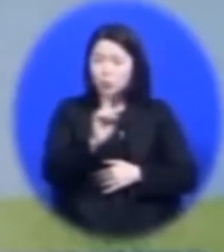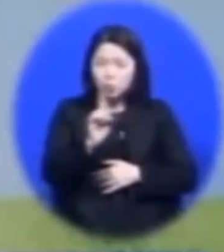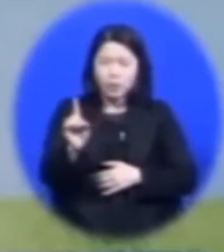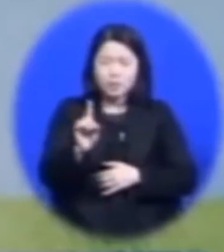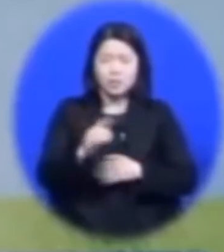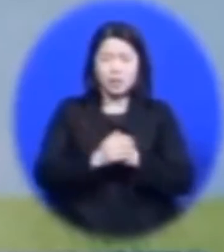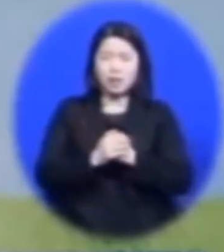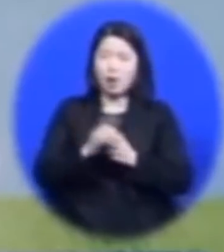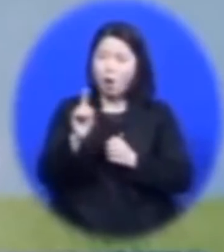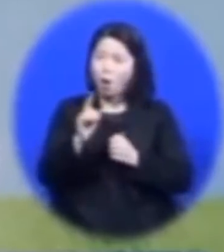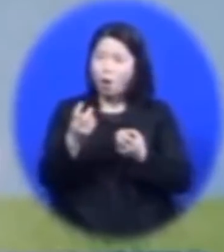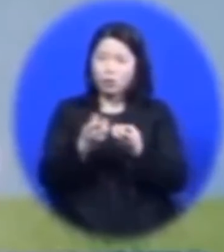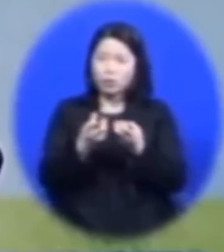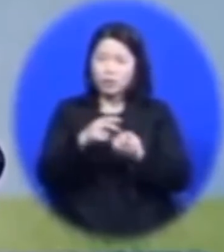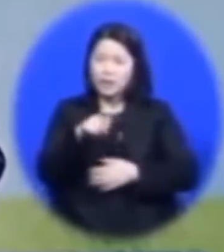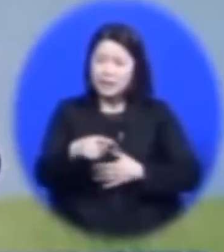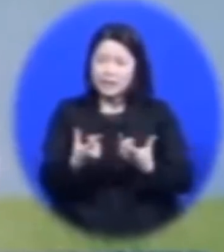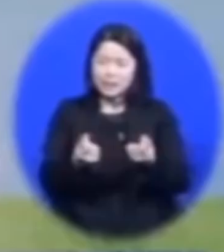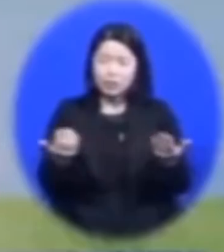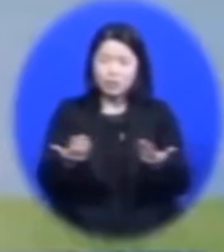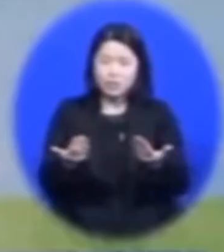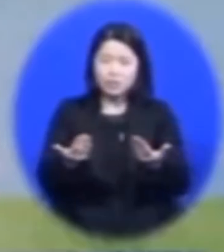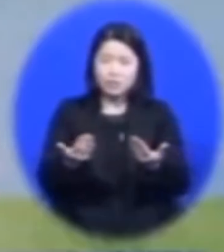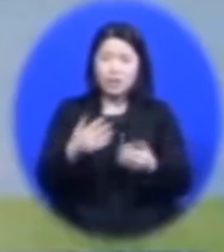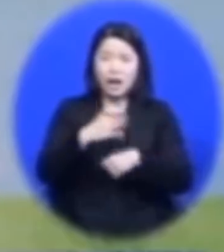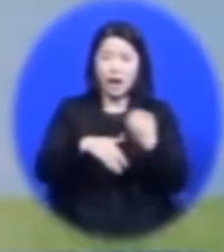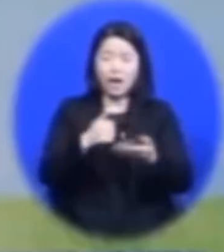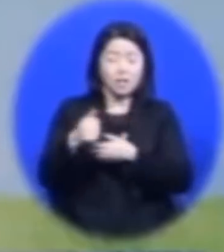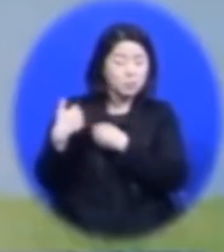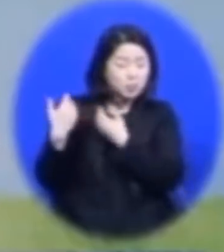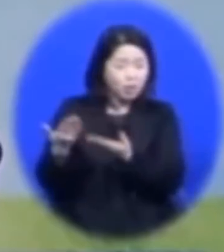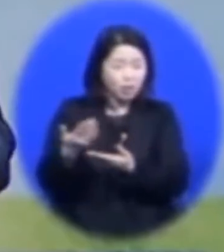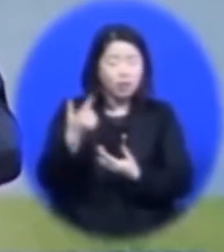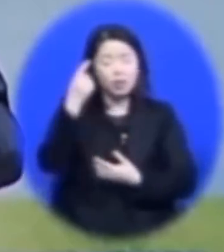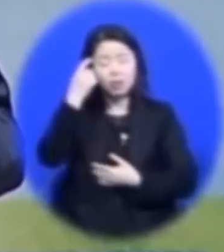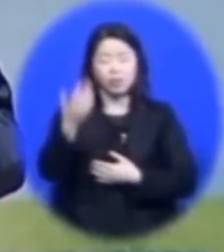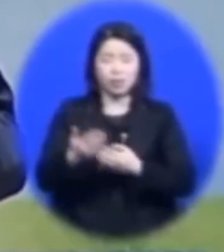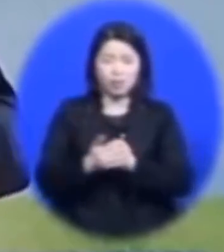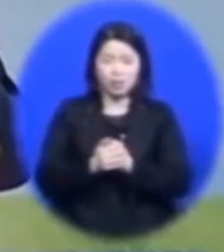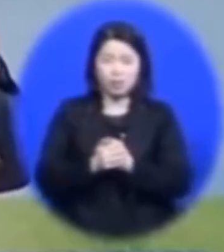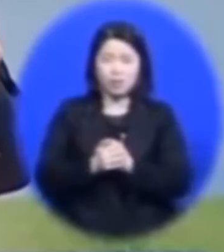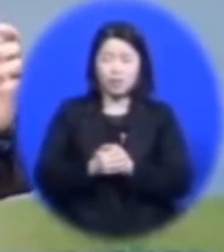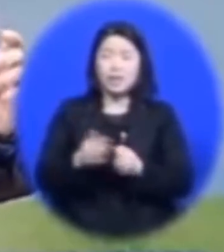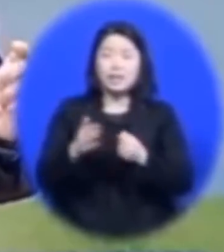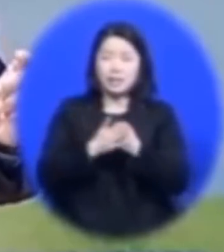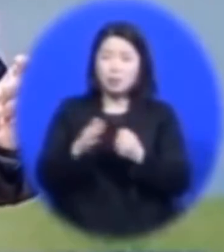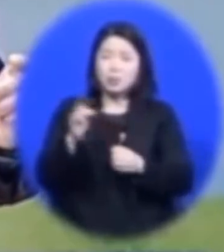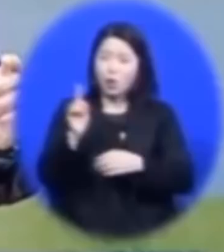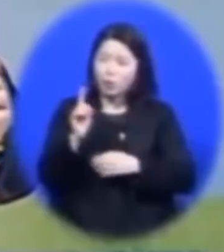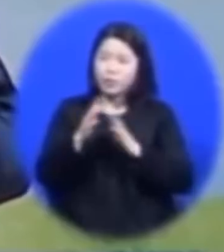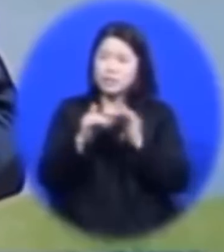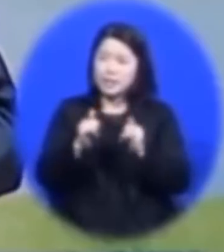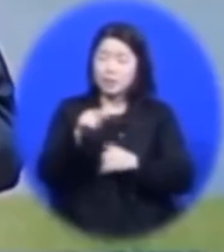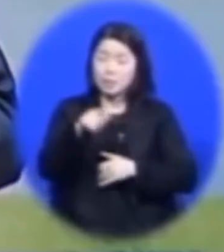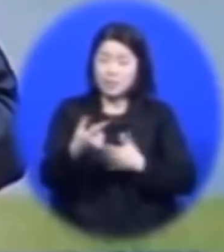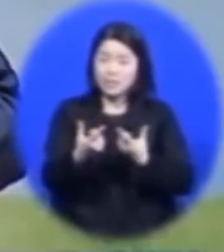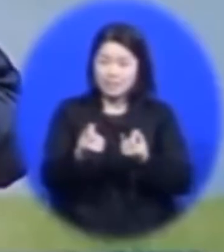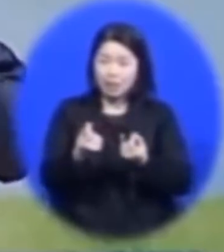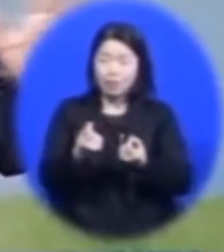어떻게 이런 일을 하나님이 그냥 내버려 두신 응가 그래서 어떤 사람들은 그런 어려운 일을 당할 때